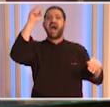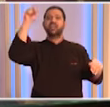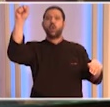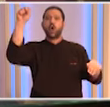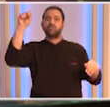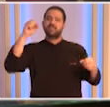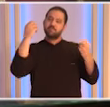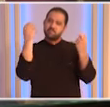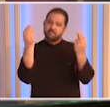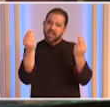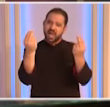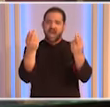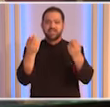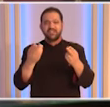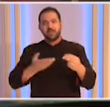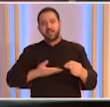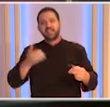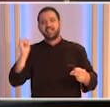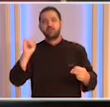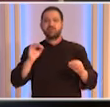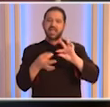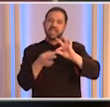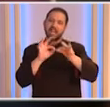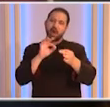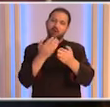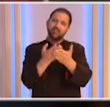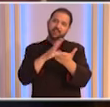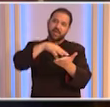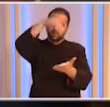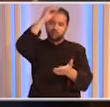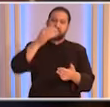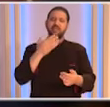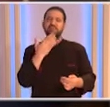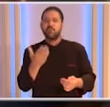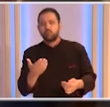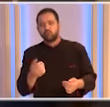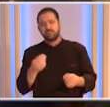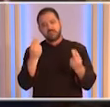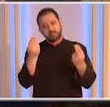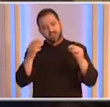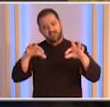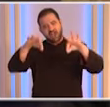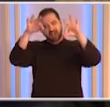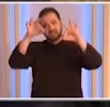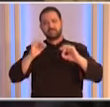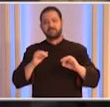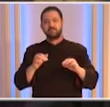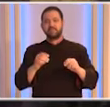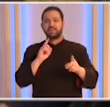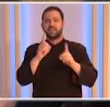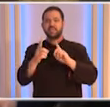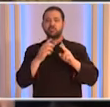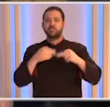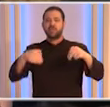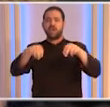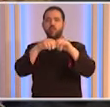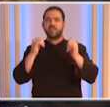aparține de mănăstirea Vatopedu. Bine ați venit, părinte Justinian, la Cuvânt pentru Suflet. Vă mulțumesc, bine v-am